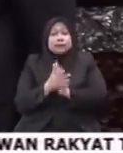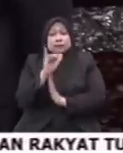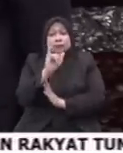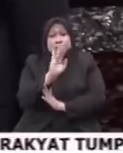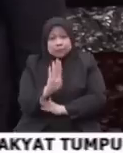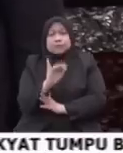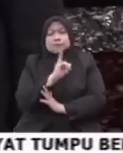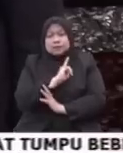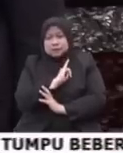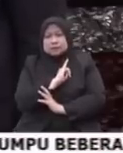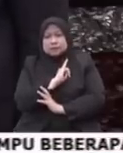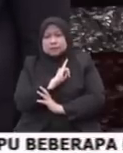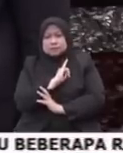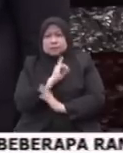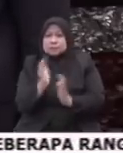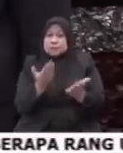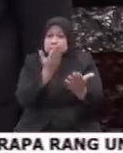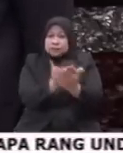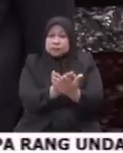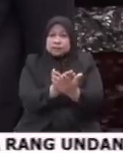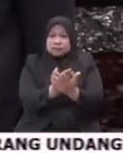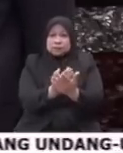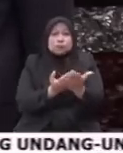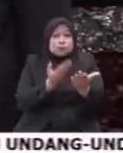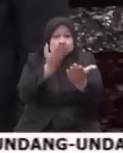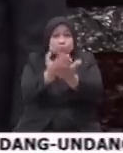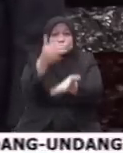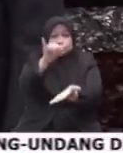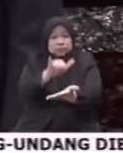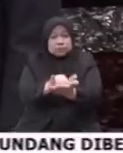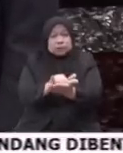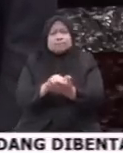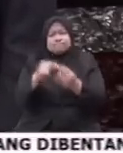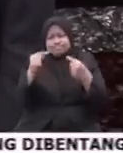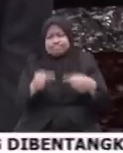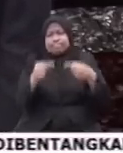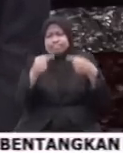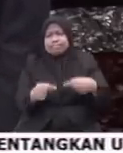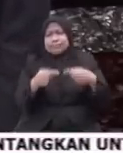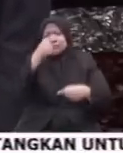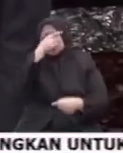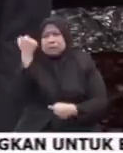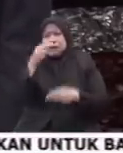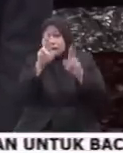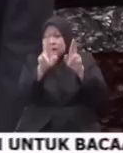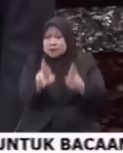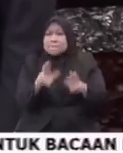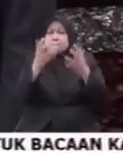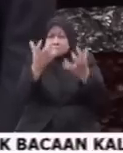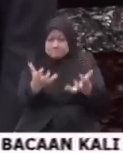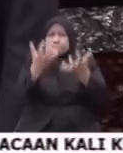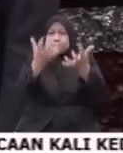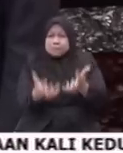saya mencadangkan supaya usul ini dibahaskan sebab rakyat